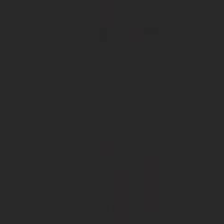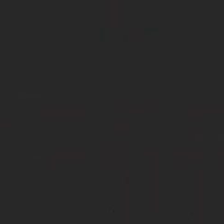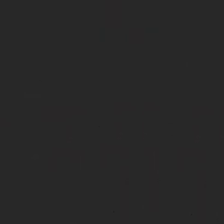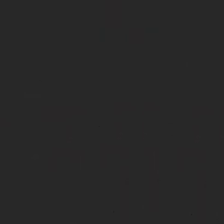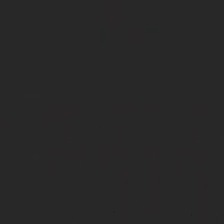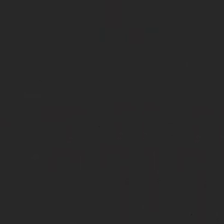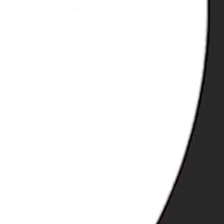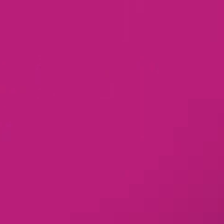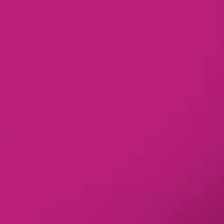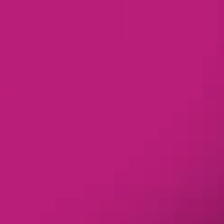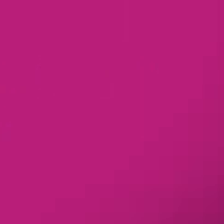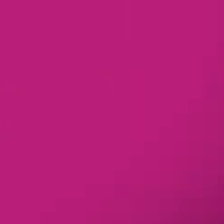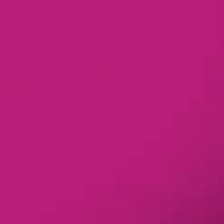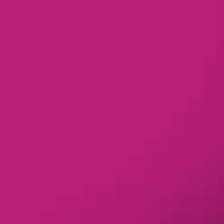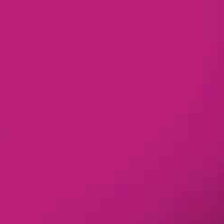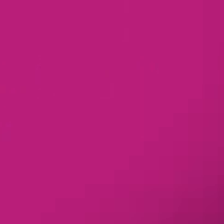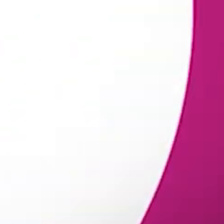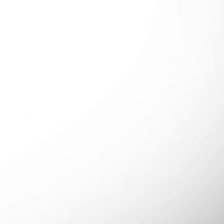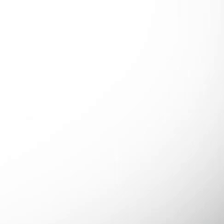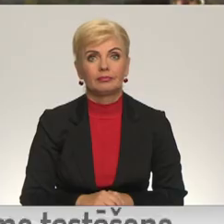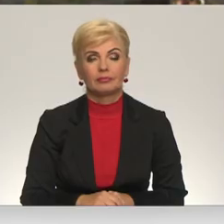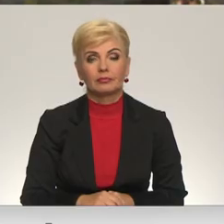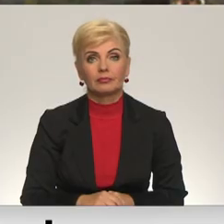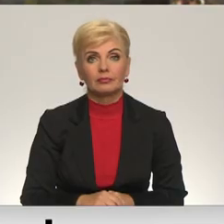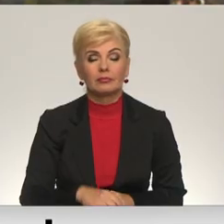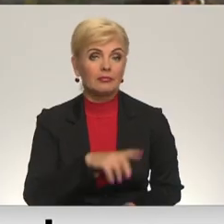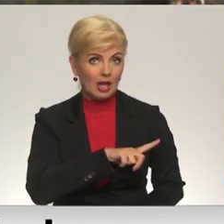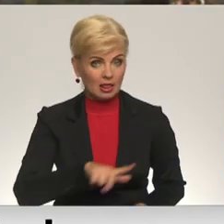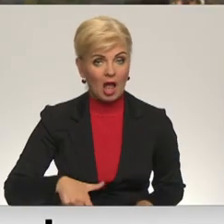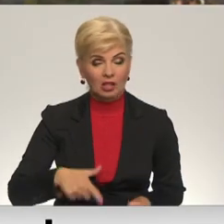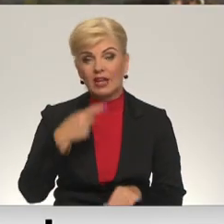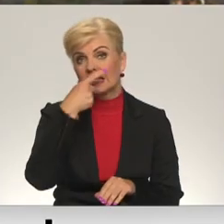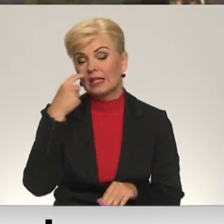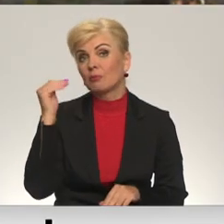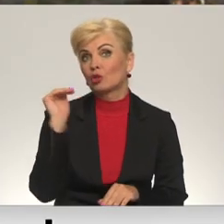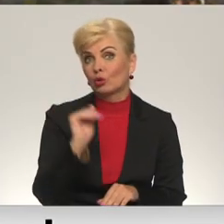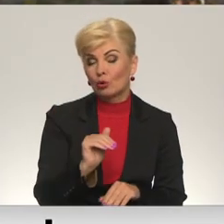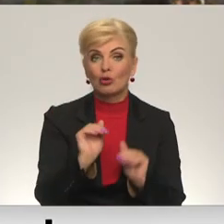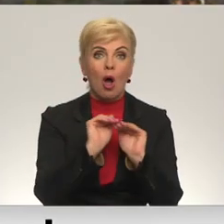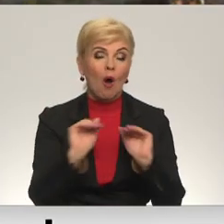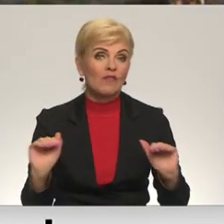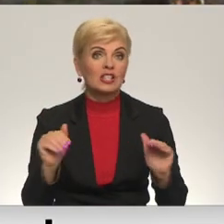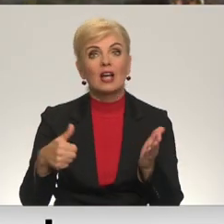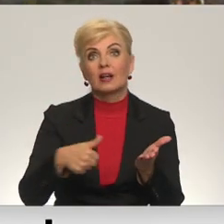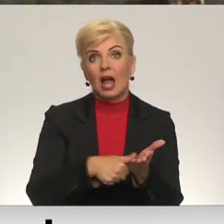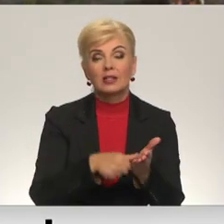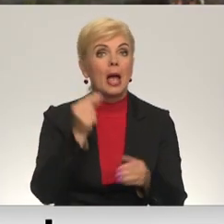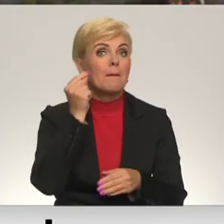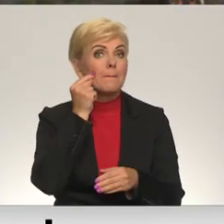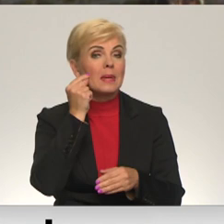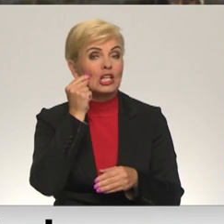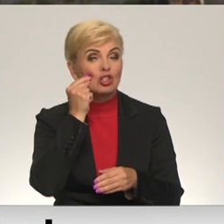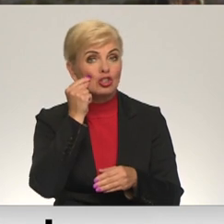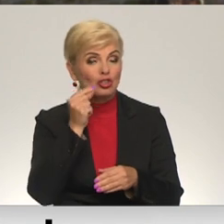Re, viss ēters ir te! Latvijā ir ap 100 tūkstošiem oficiāli reģistrētu bišu saimņu, tā